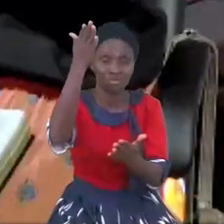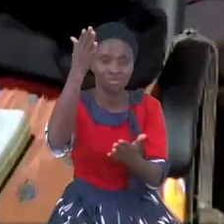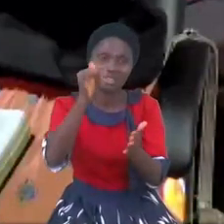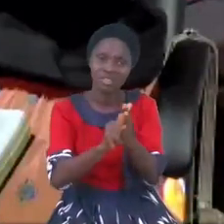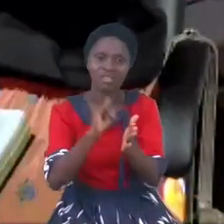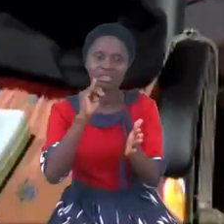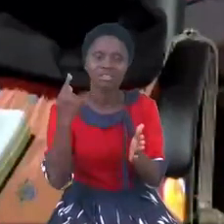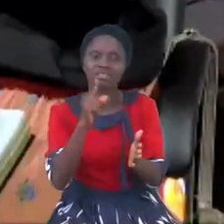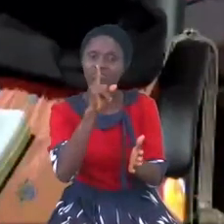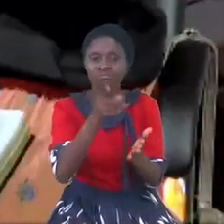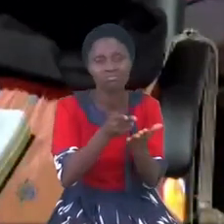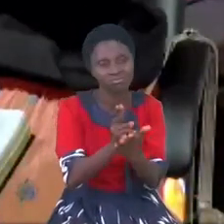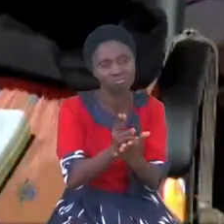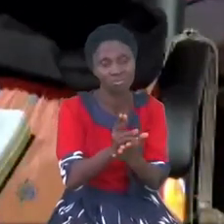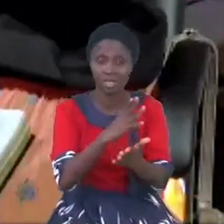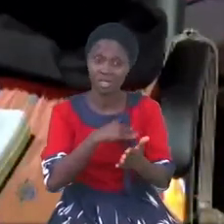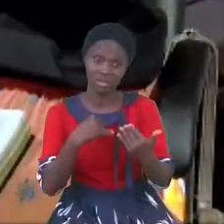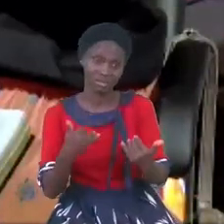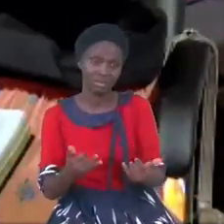cela. Voici maintenant